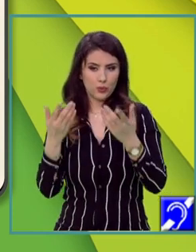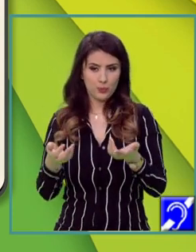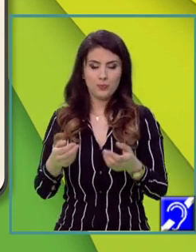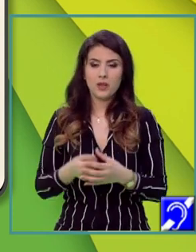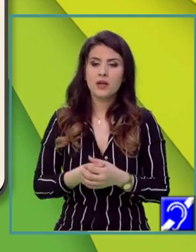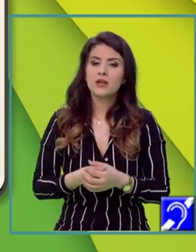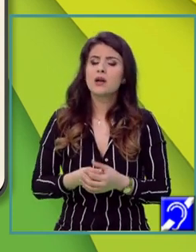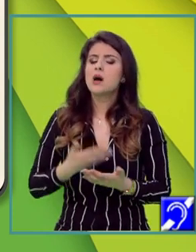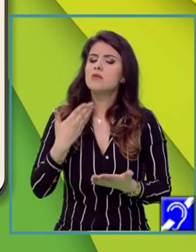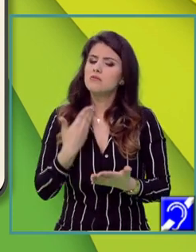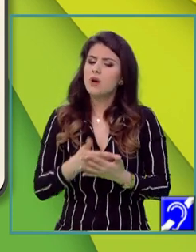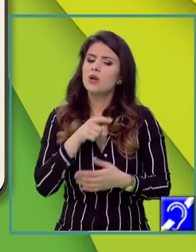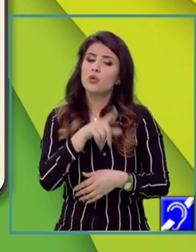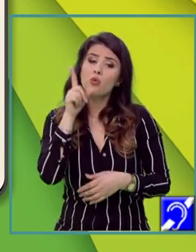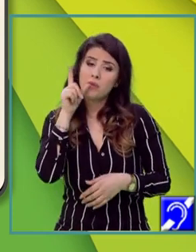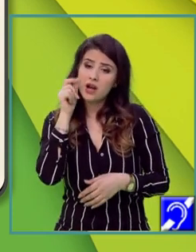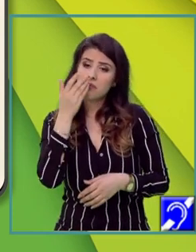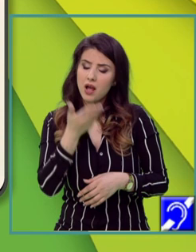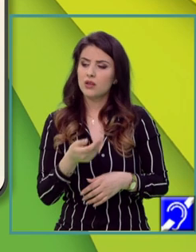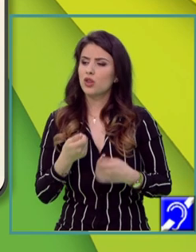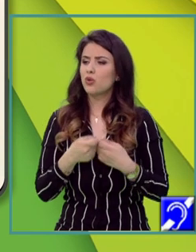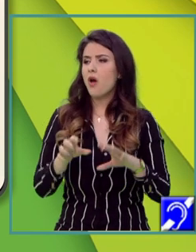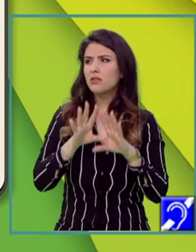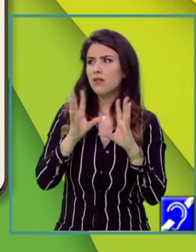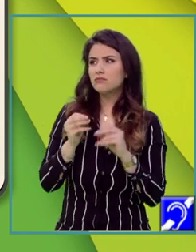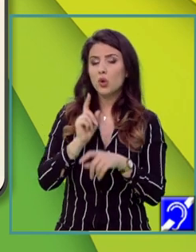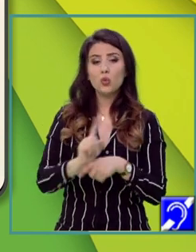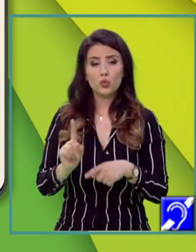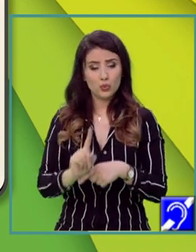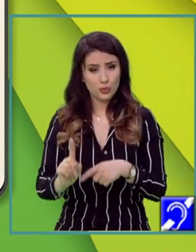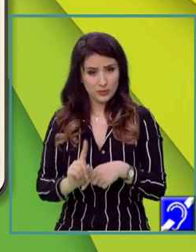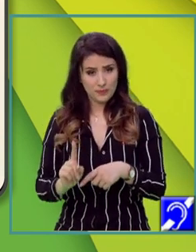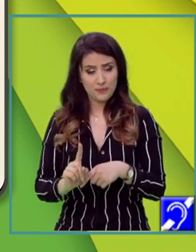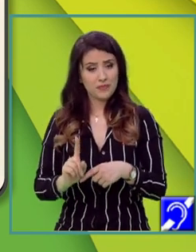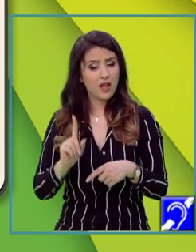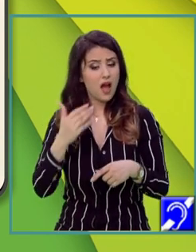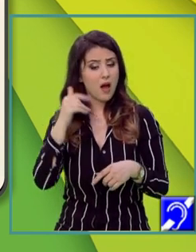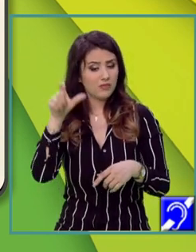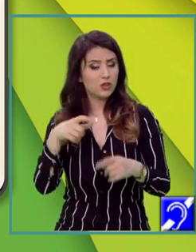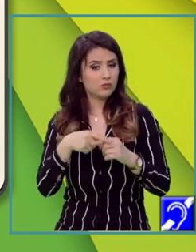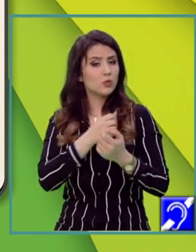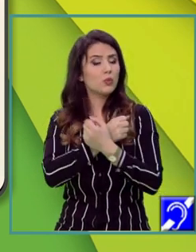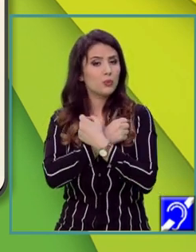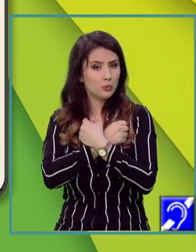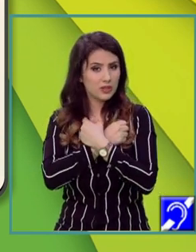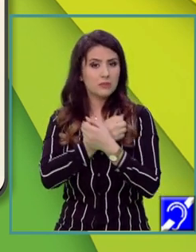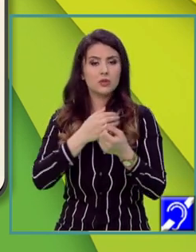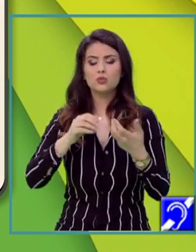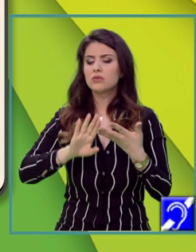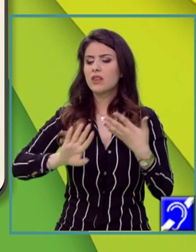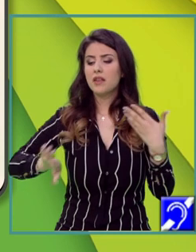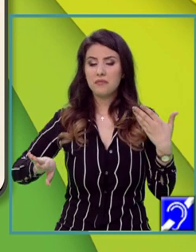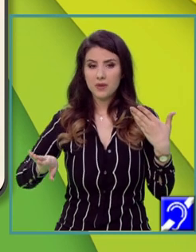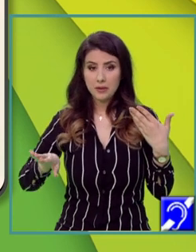însă Toate aceste preocupări pentru lumea exterioară a ființei o iubite îndepărtate atât de a fi și de